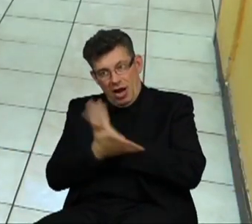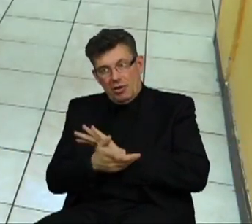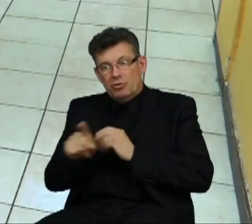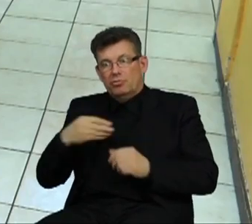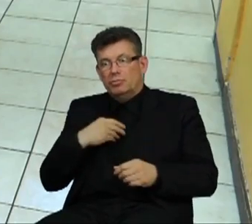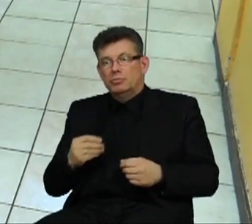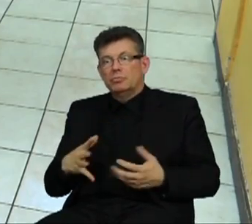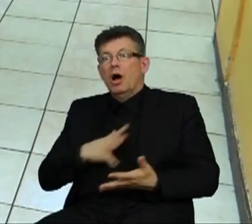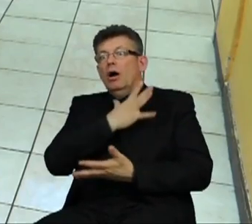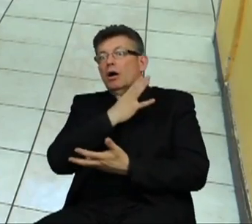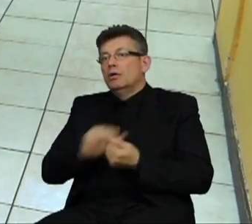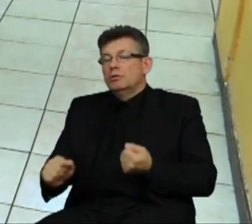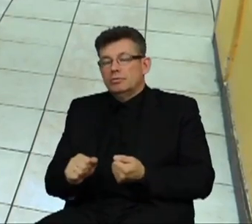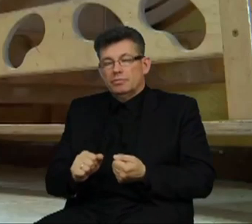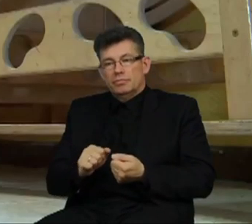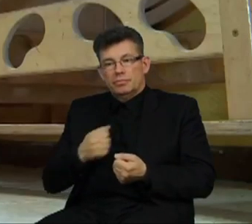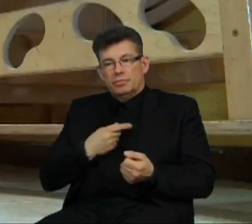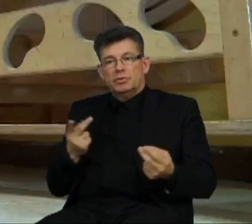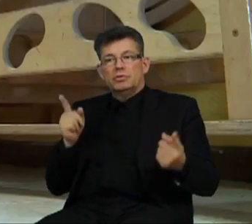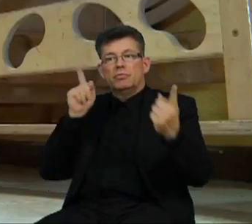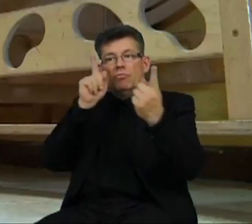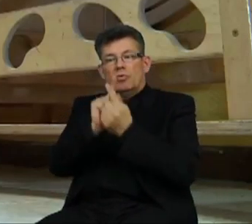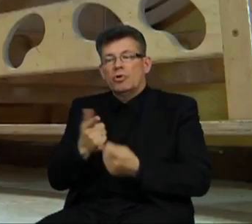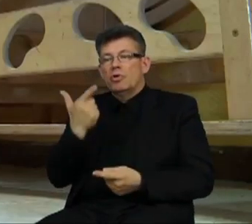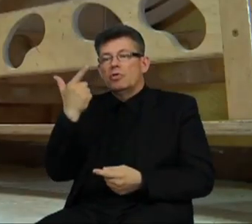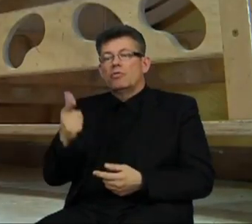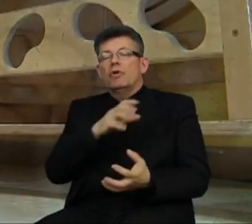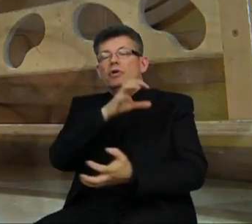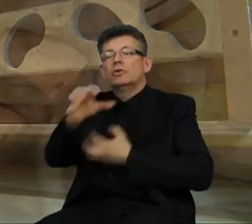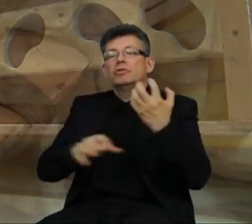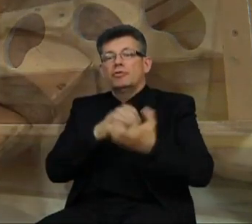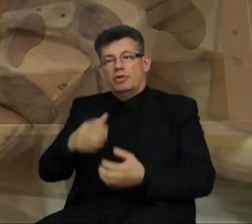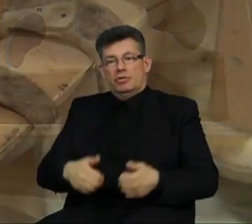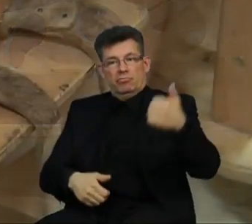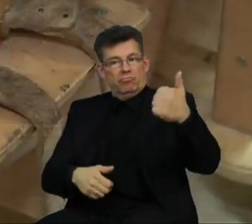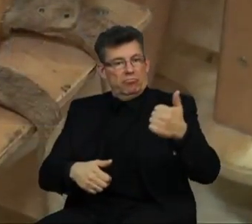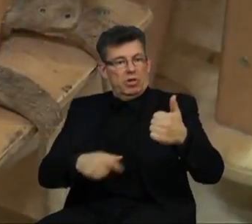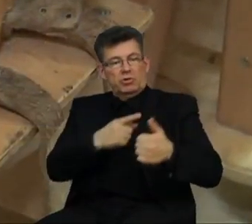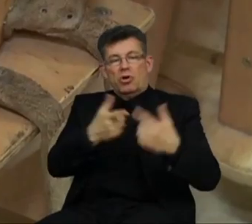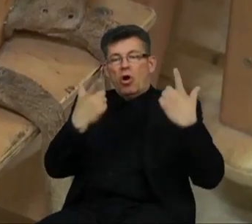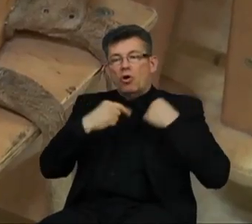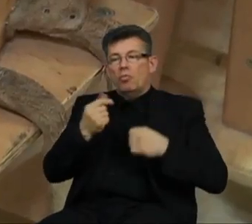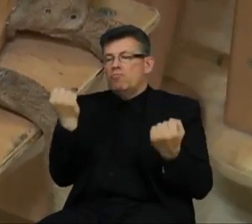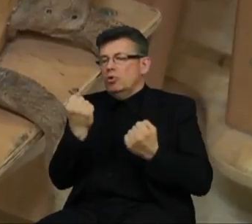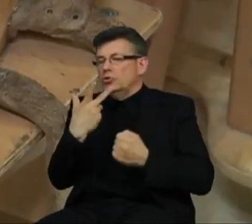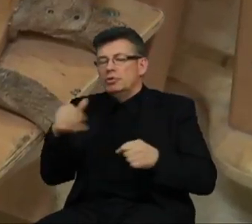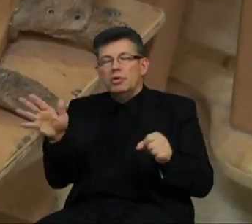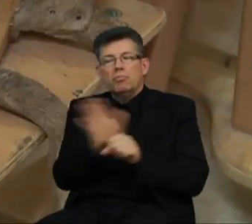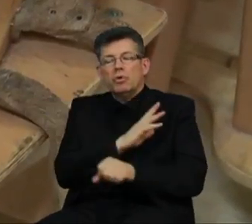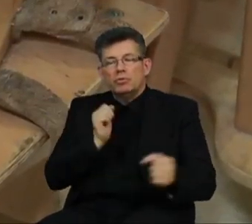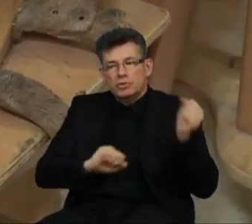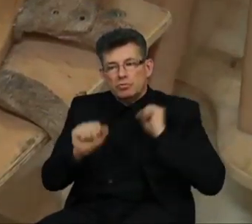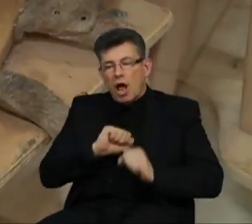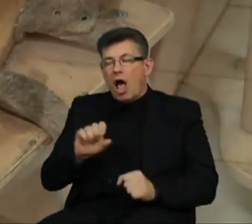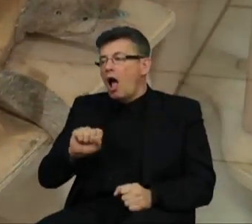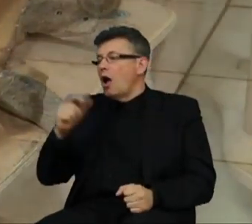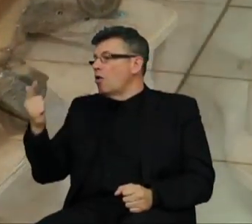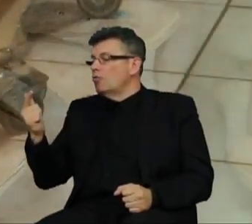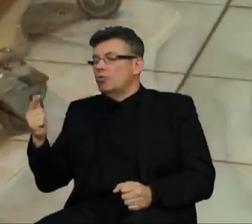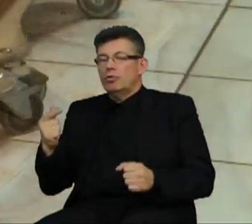mnie taki szok, w pewnym momencie zetknięcie się jakby dwóch światów, że tu osoby mocno niepełnosprawne, a tam w